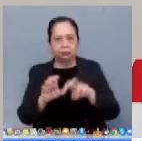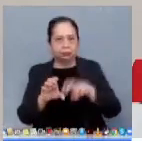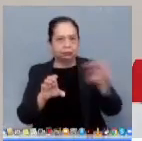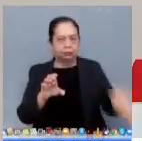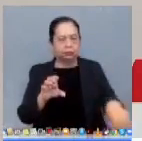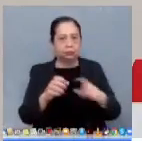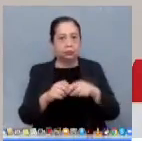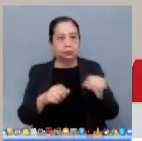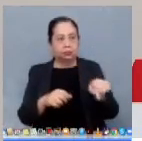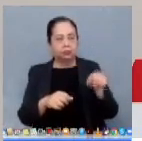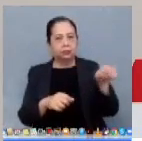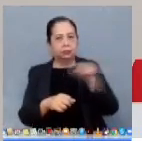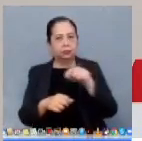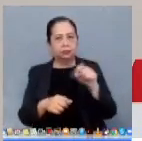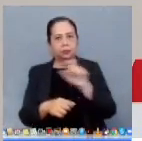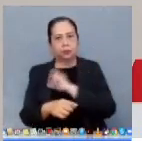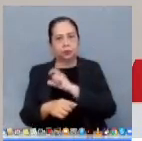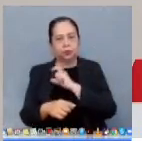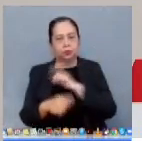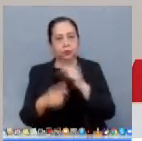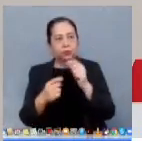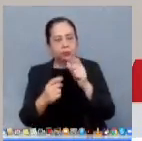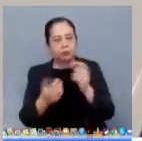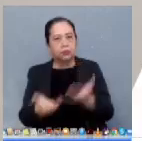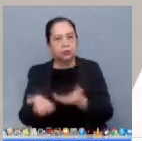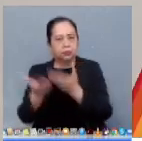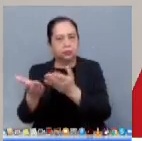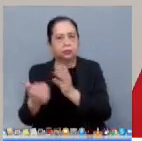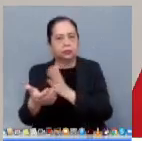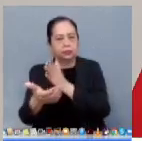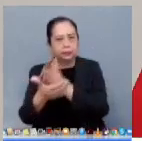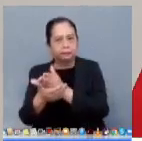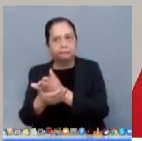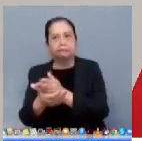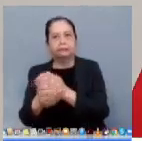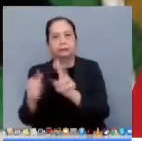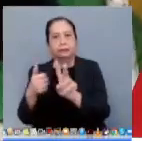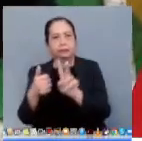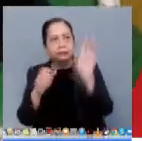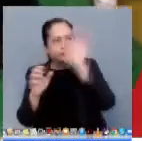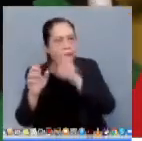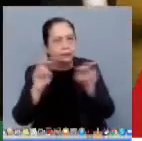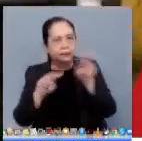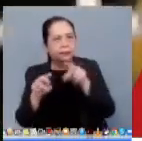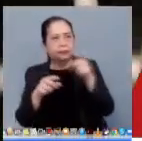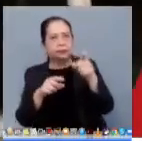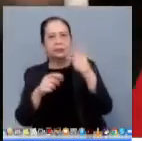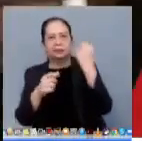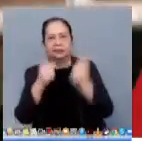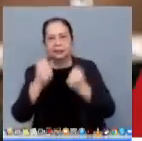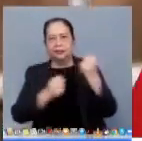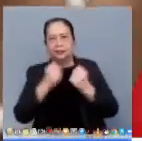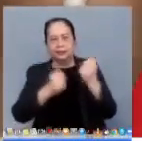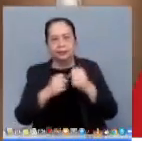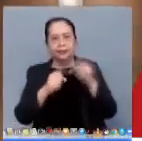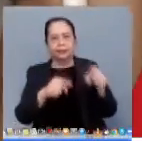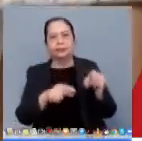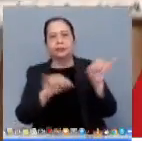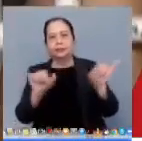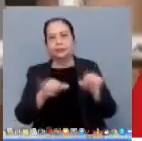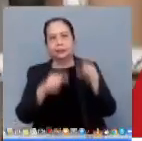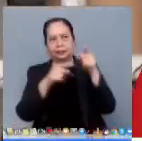natin, isinaka yung biktima upang i-identify, ituro dahil itinuro na nanakbo. Si Fajardo rin ang itinuturong ng hold